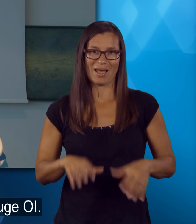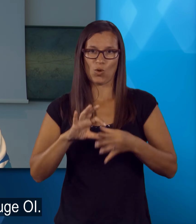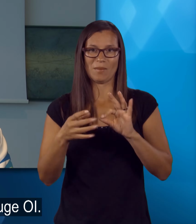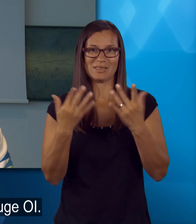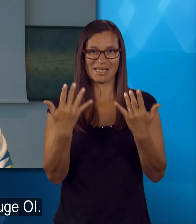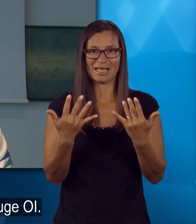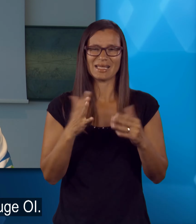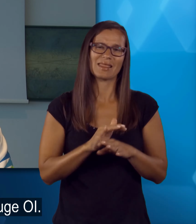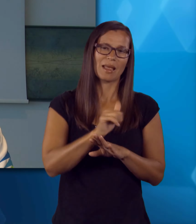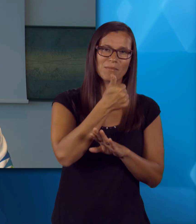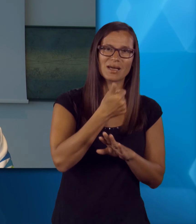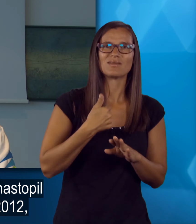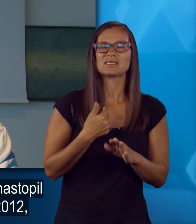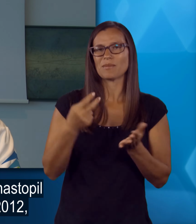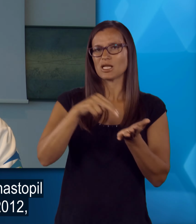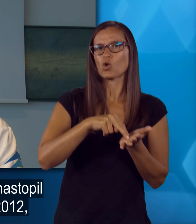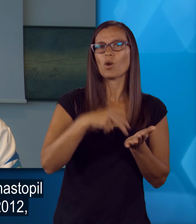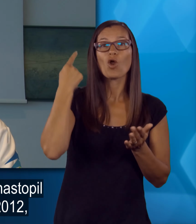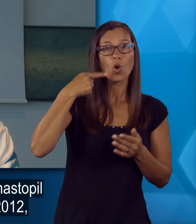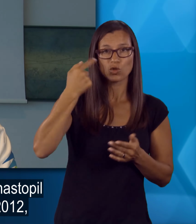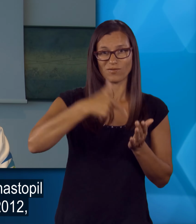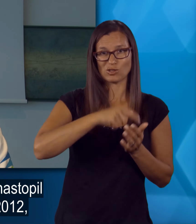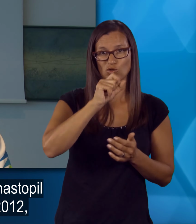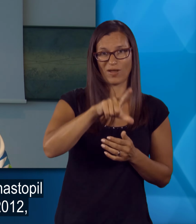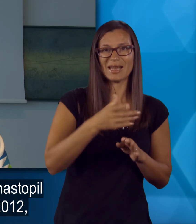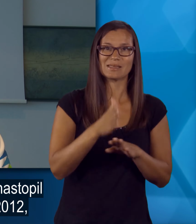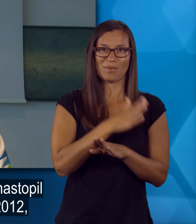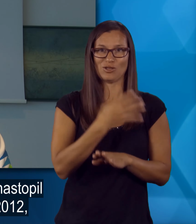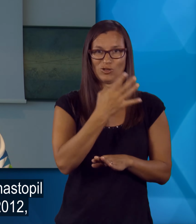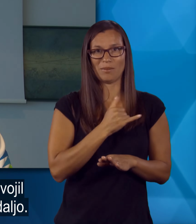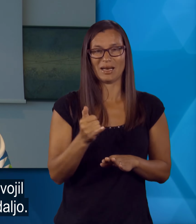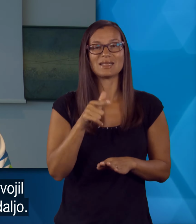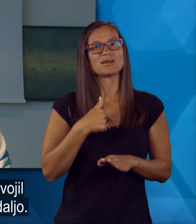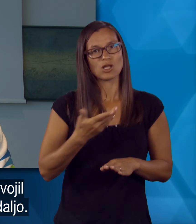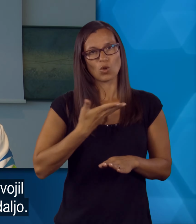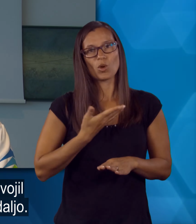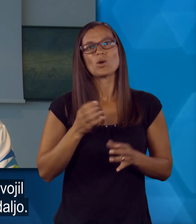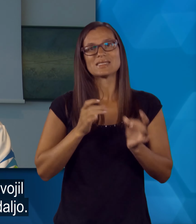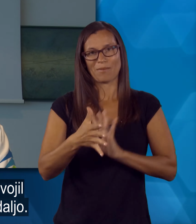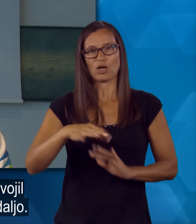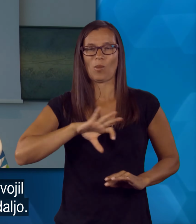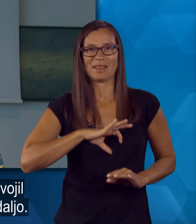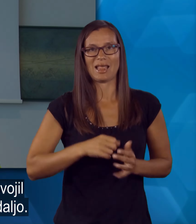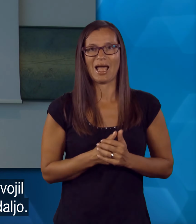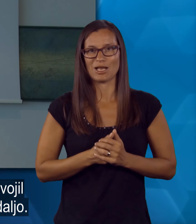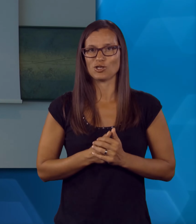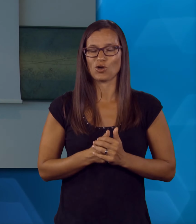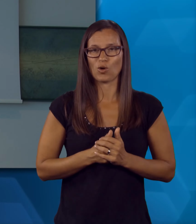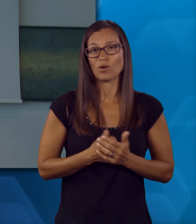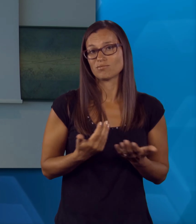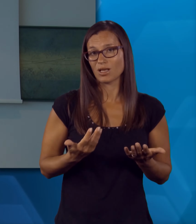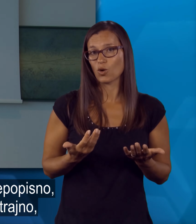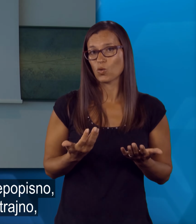moje druge paraolimpijske igre. Na prvi sem nastopil v Londonu leta 2012, tudi četiri mileti, kjer sem usvojil srebrno medaljo.